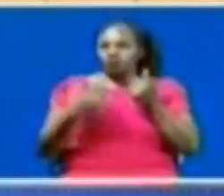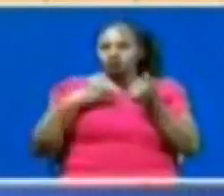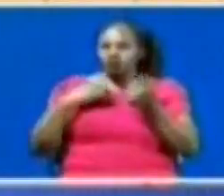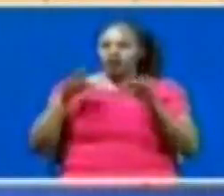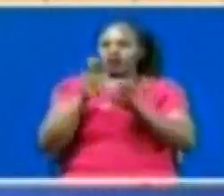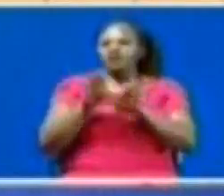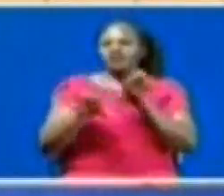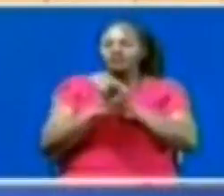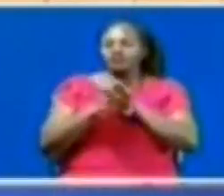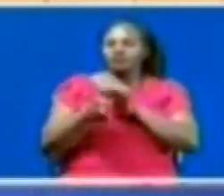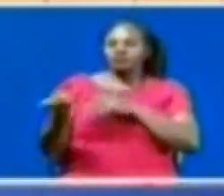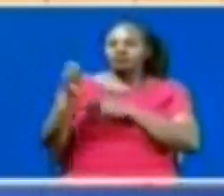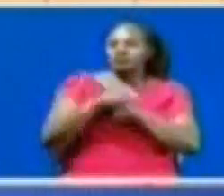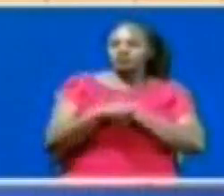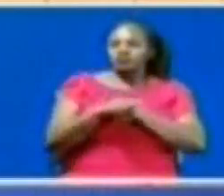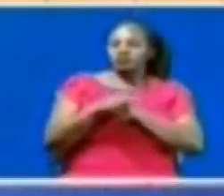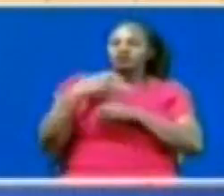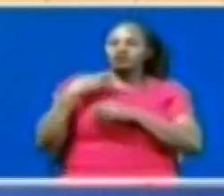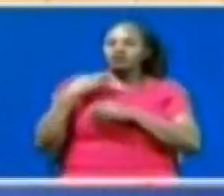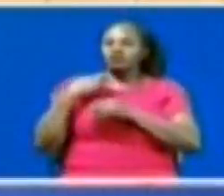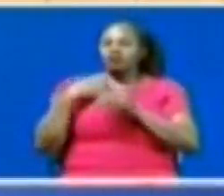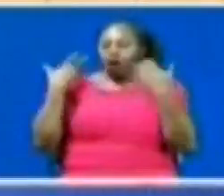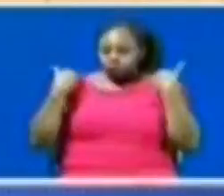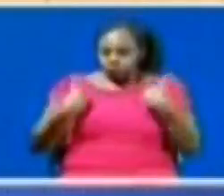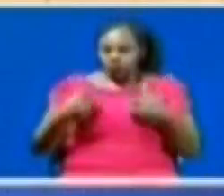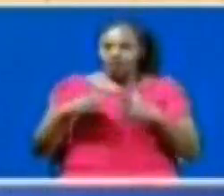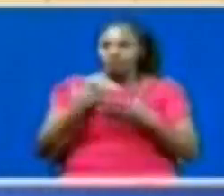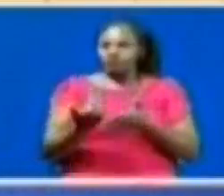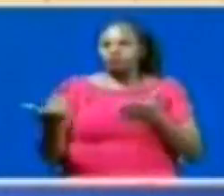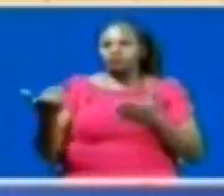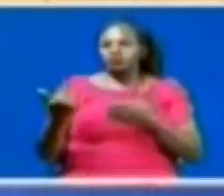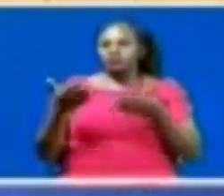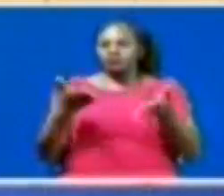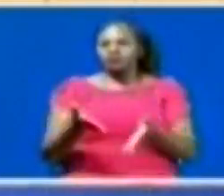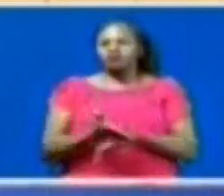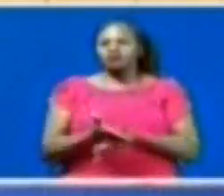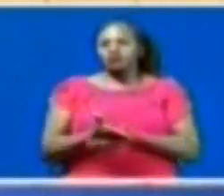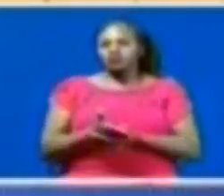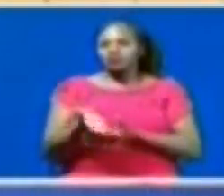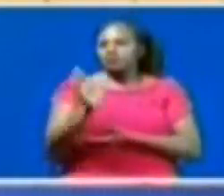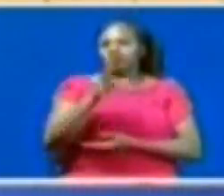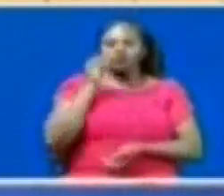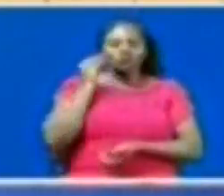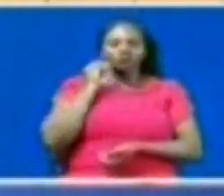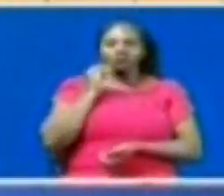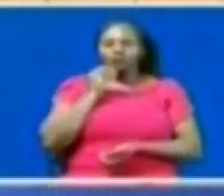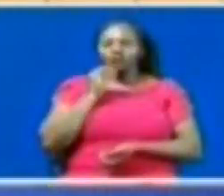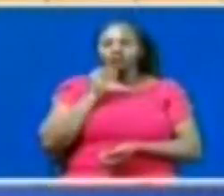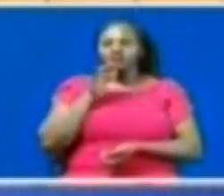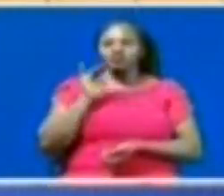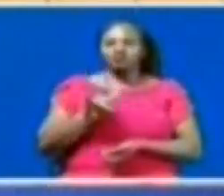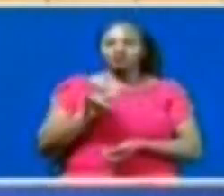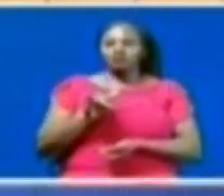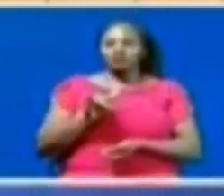kila kitu yote, nikakuja tu na nguo ya mwili peke yake na watoto yangu hapa mji kwetu Turkana.